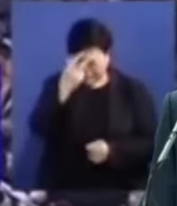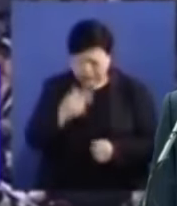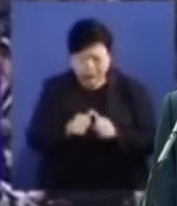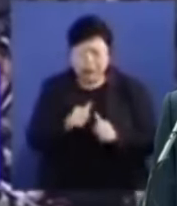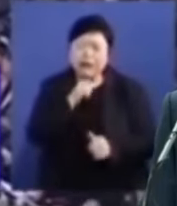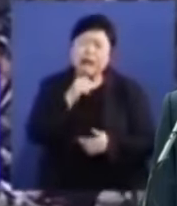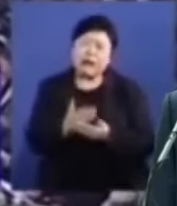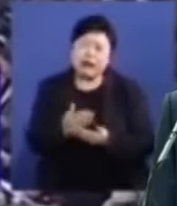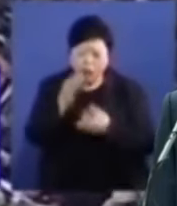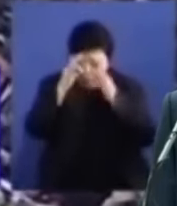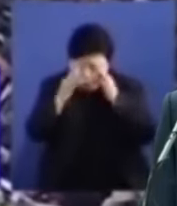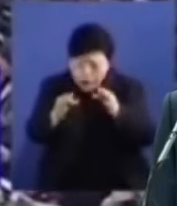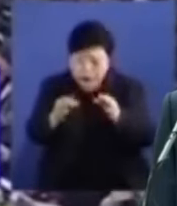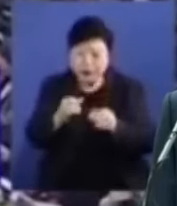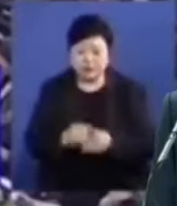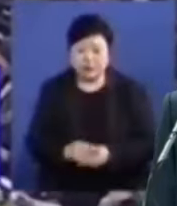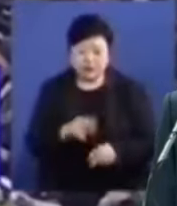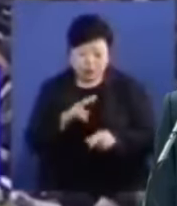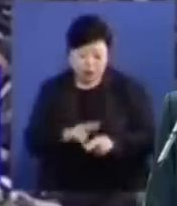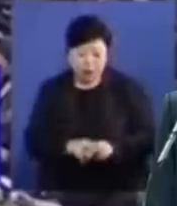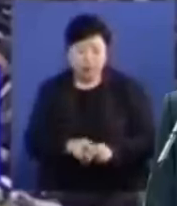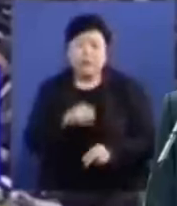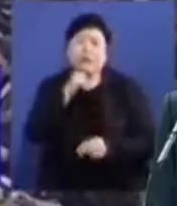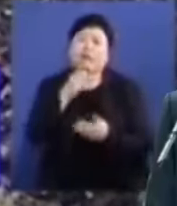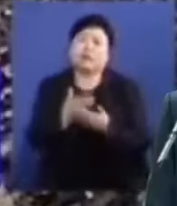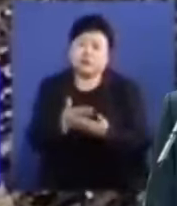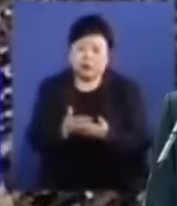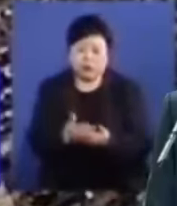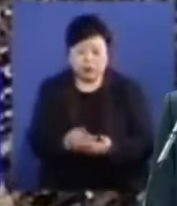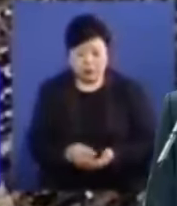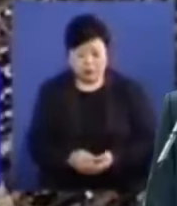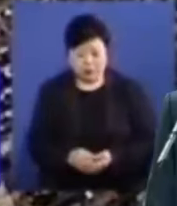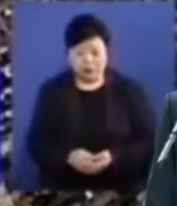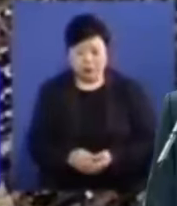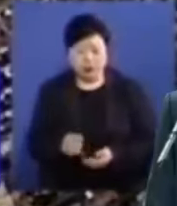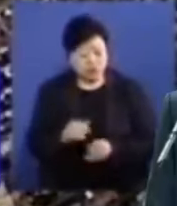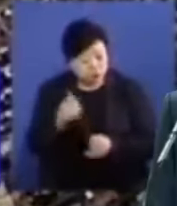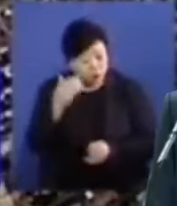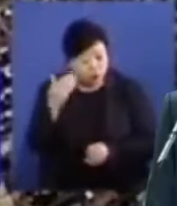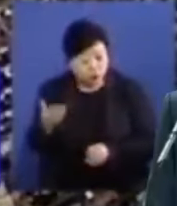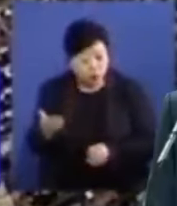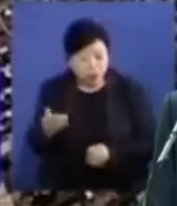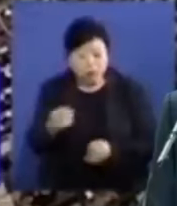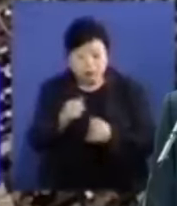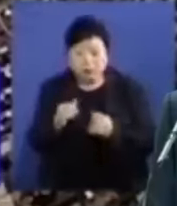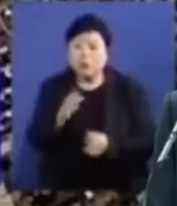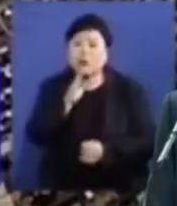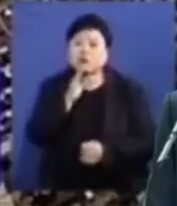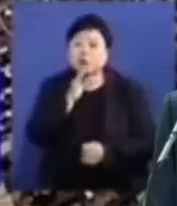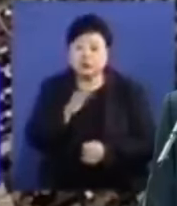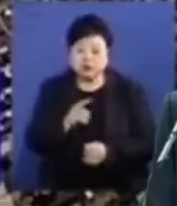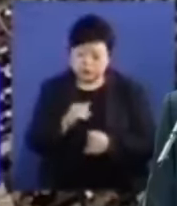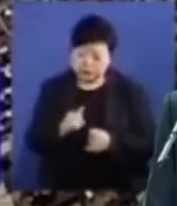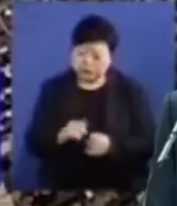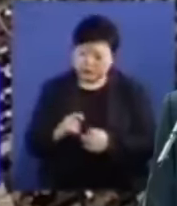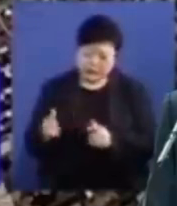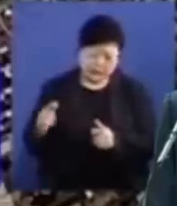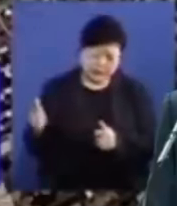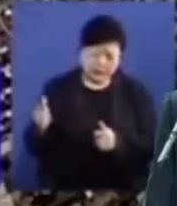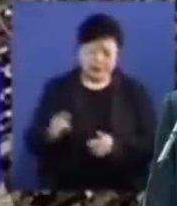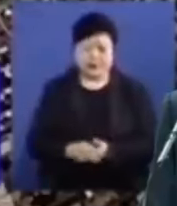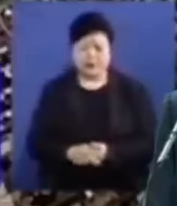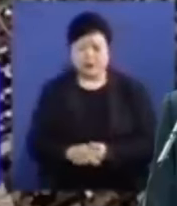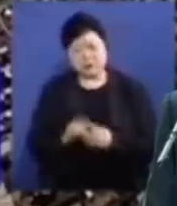보았던 사람들이 이르되 이는 앉아서 구걸하던 자가 아니냐. 어떤 사람이 그 사람이라 하며 어떤 사람은 아니라